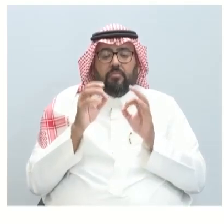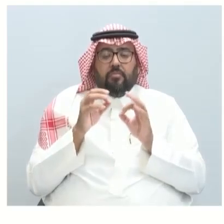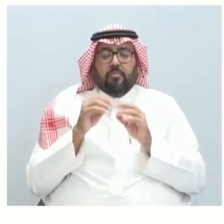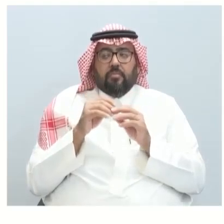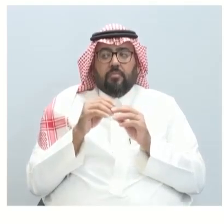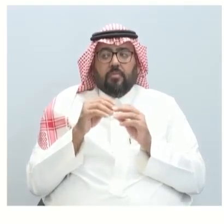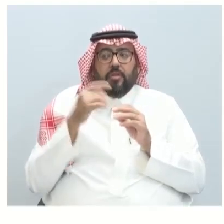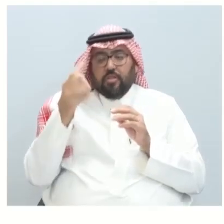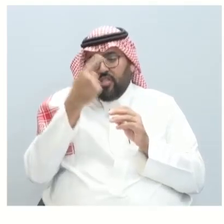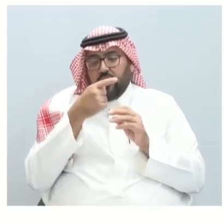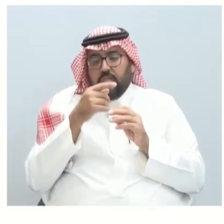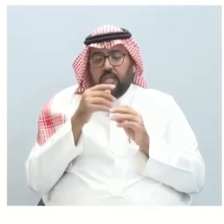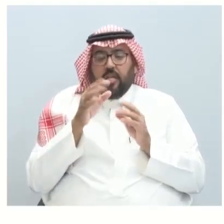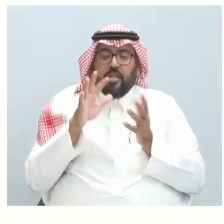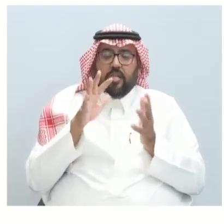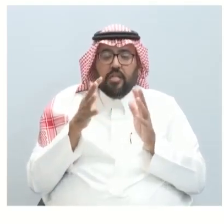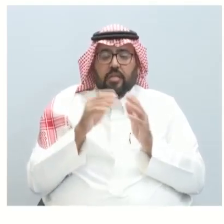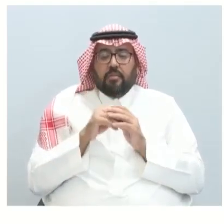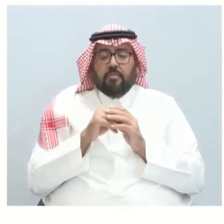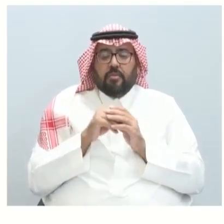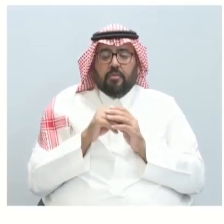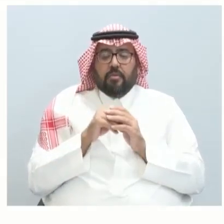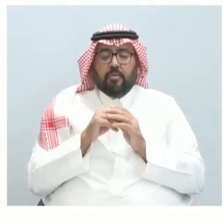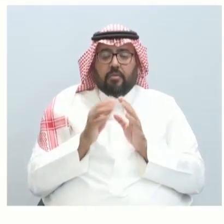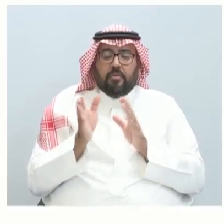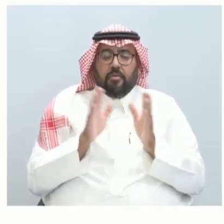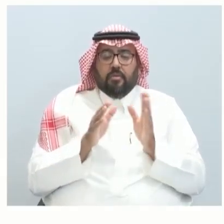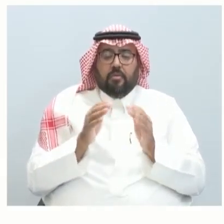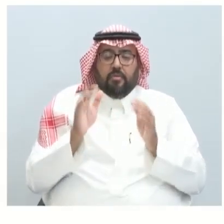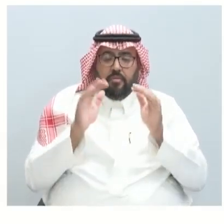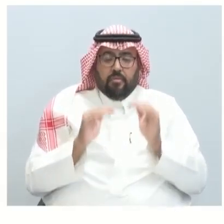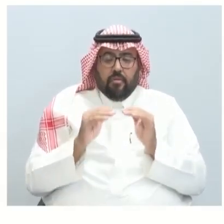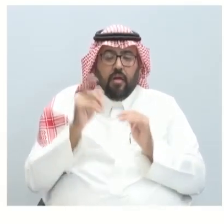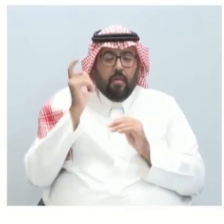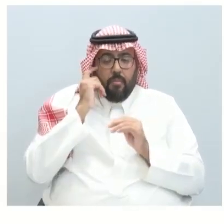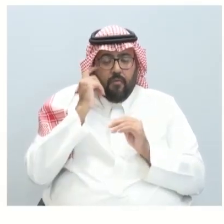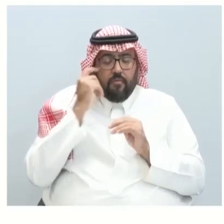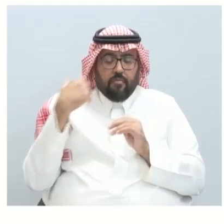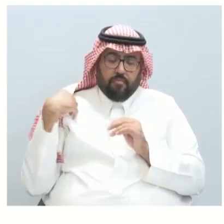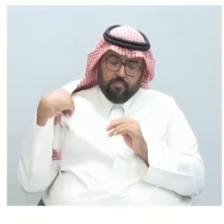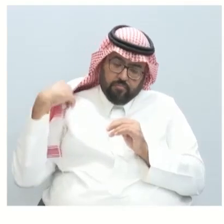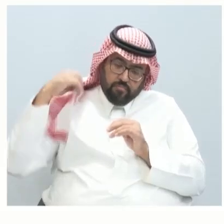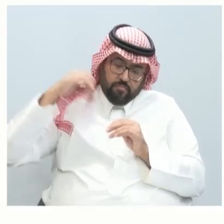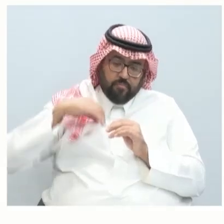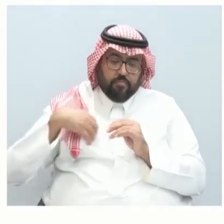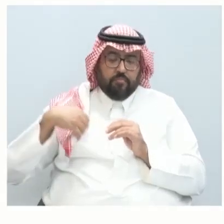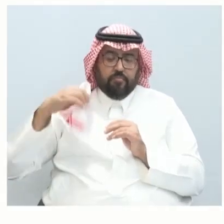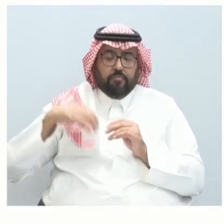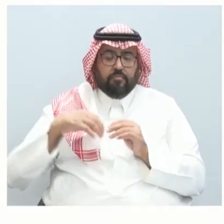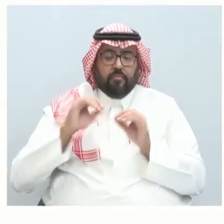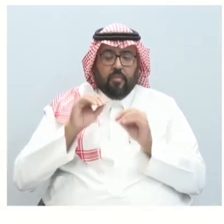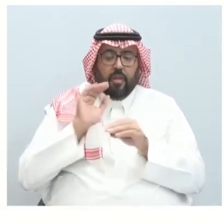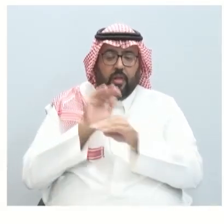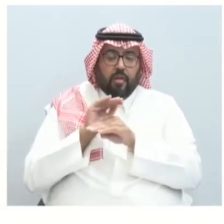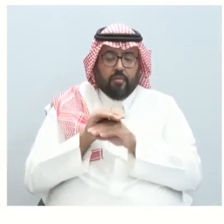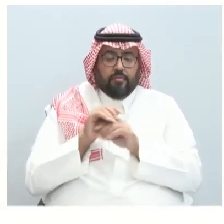احدده بشكل لذلك ننتقل الى هذا المفهوم الاساسي وهو الذي يتحدث